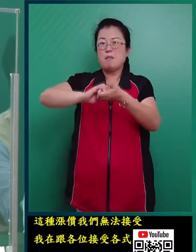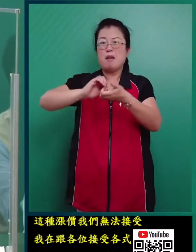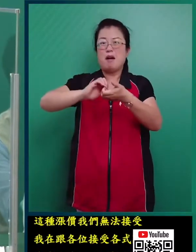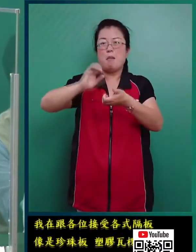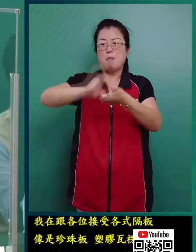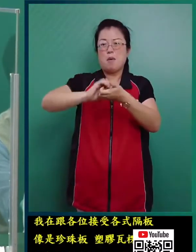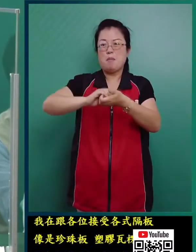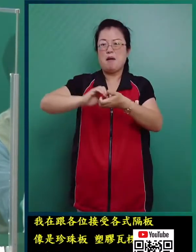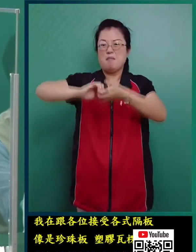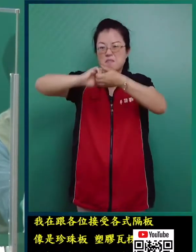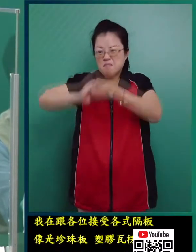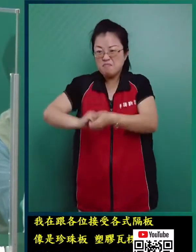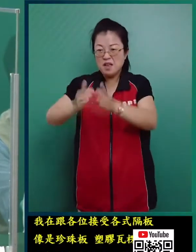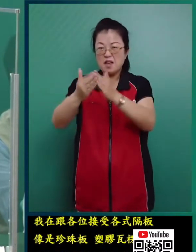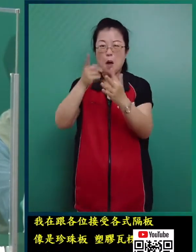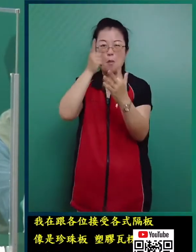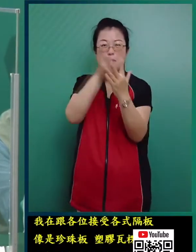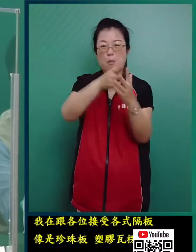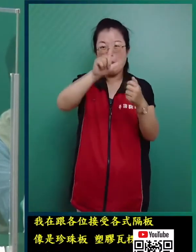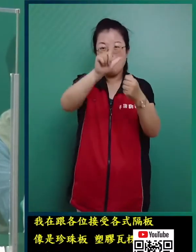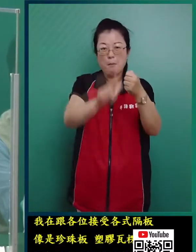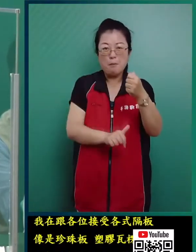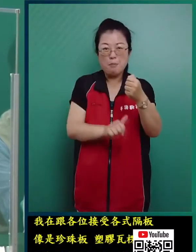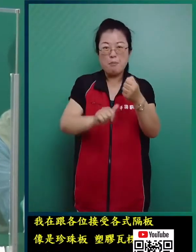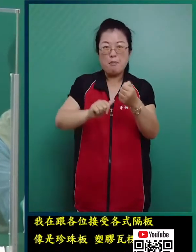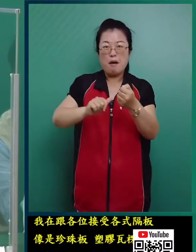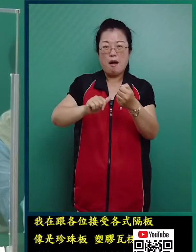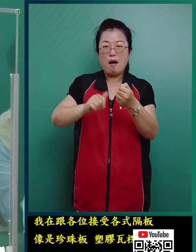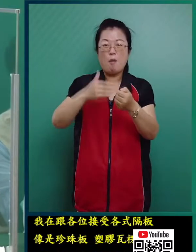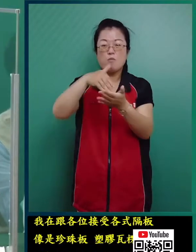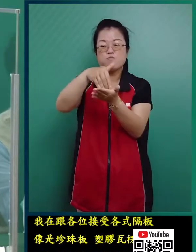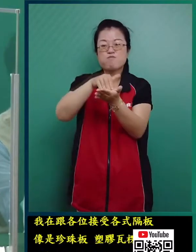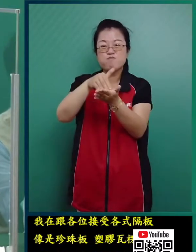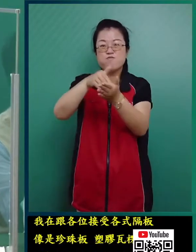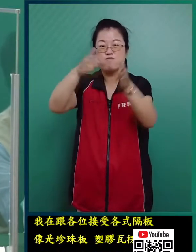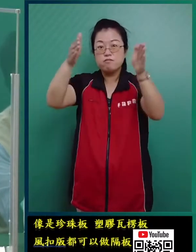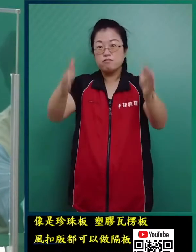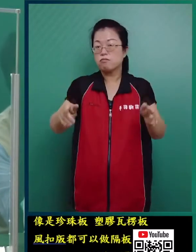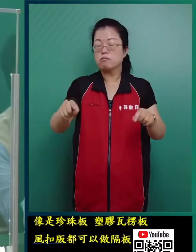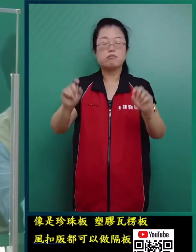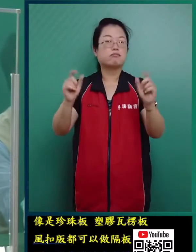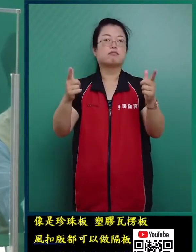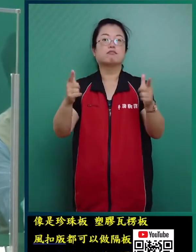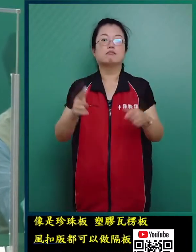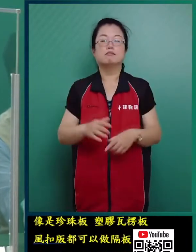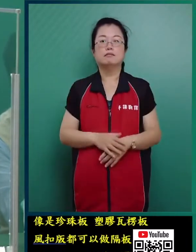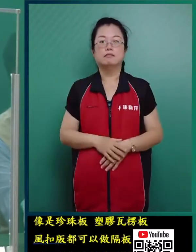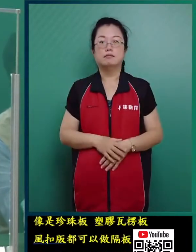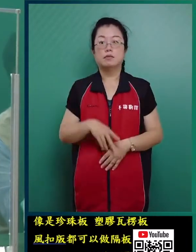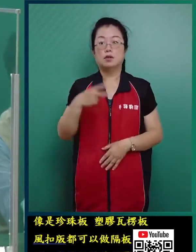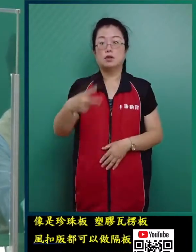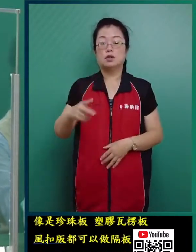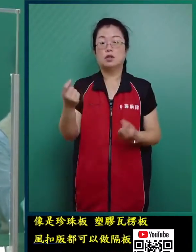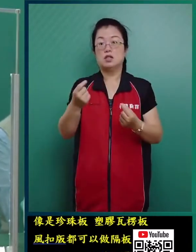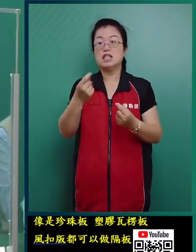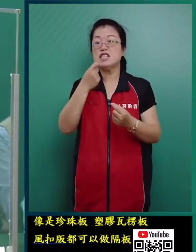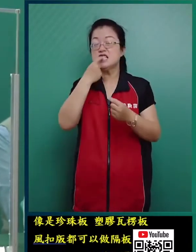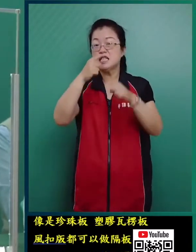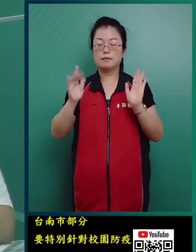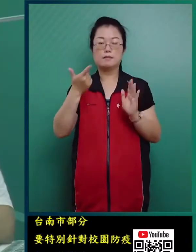不一定要这种所谓的透明亚克力，这个只是让厂商比较好赚钱而已，哦，那甚至于这个厚纸板都可